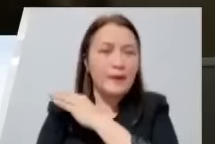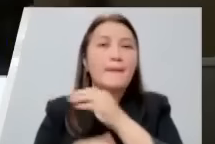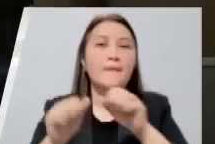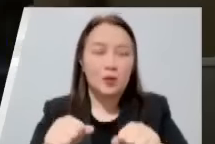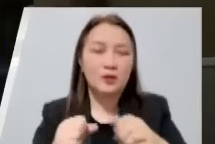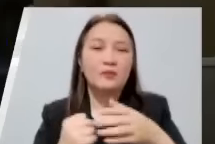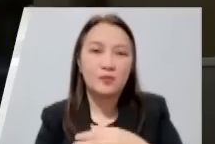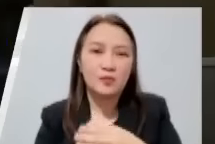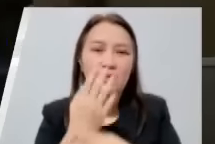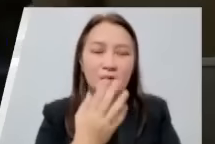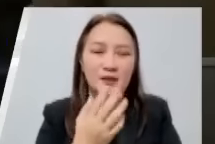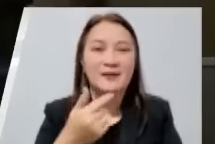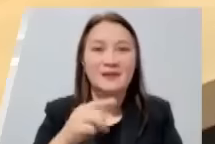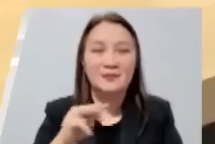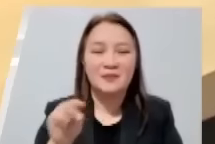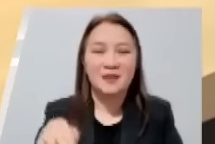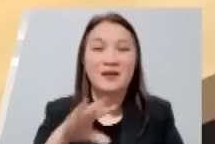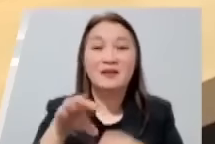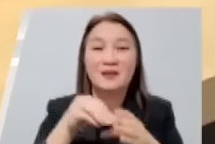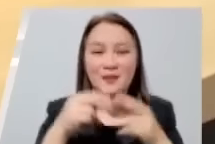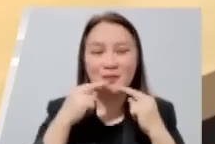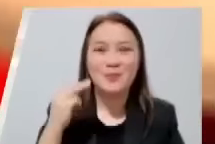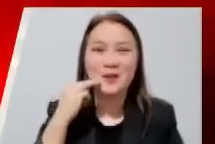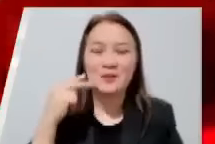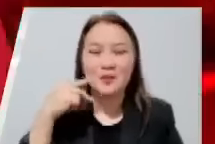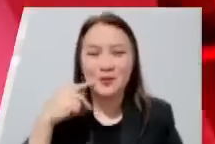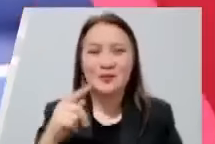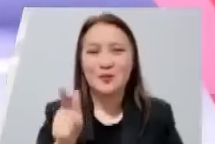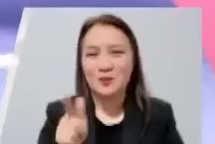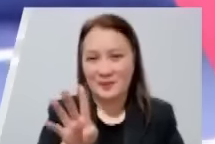Integrated News, Maki Pulido nakatutok, 24 oras.